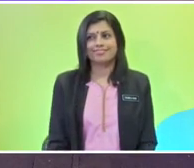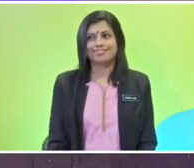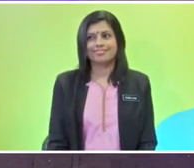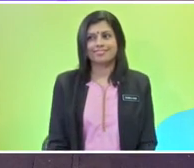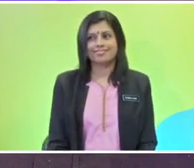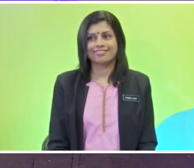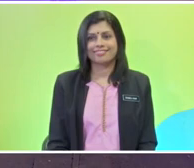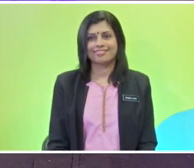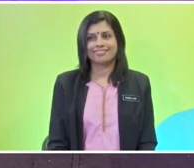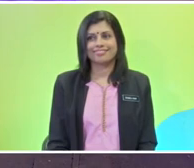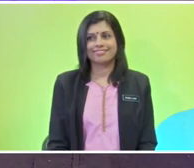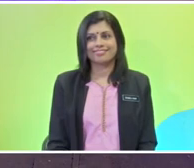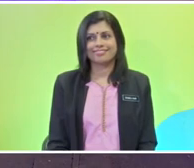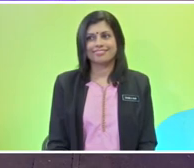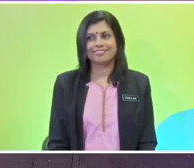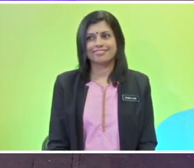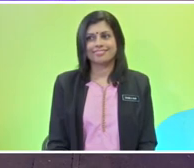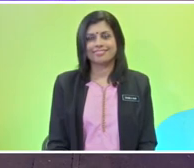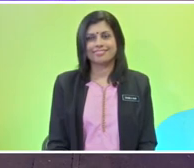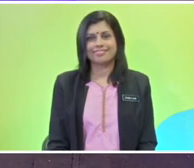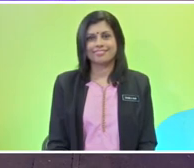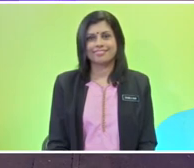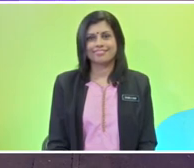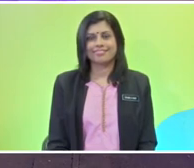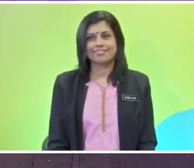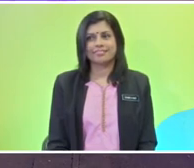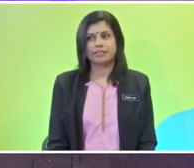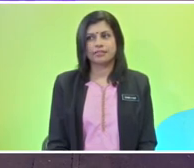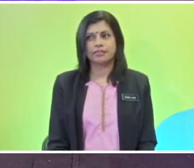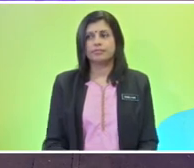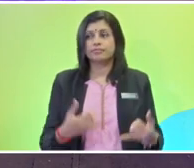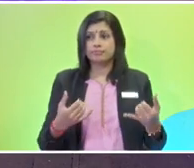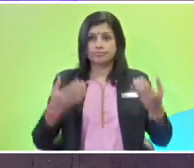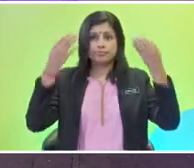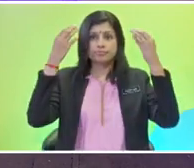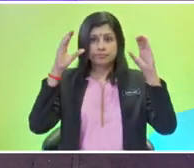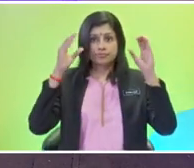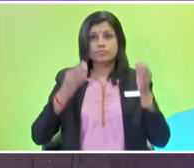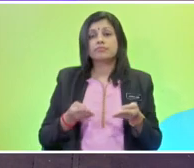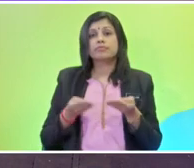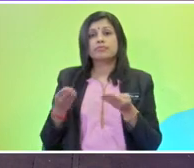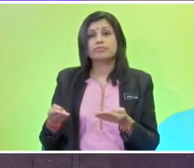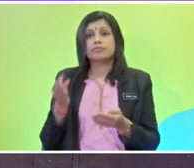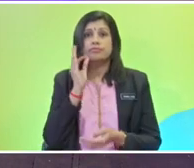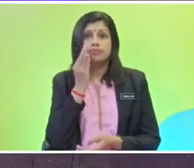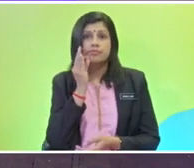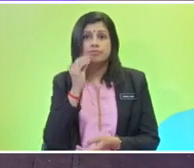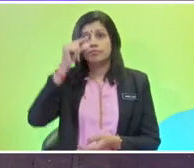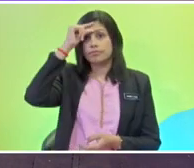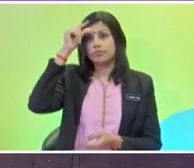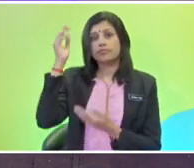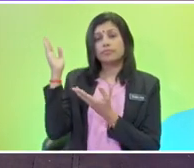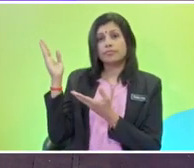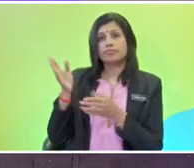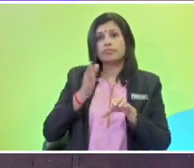potong, dia potong. Tapi potong sementara sekarang tu, cikgu nak agihkan buah-buahan ni pada Din. Boleh? Boleh, cikgu. Ini Din satu. Nanti